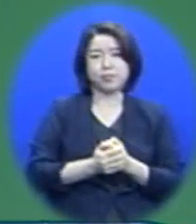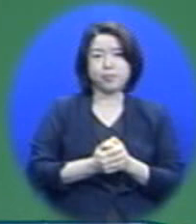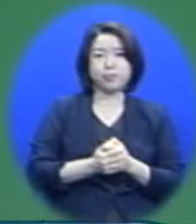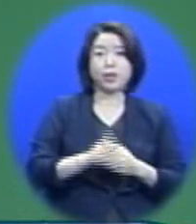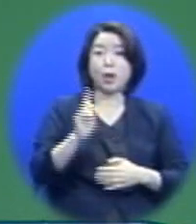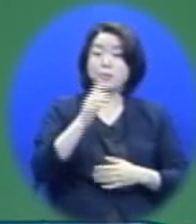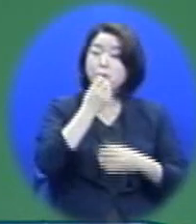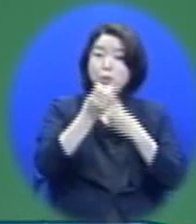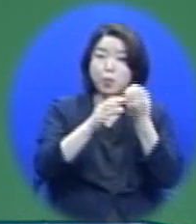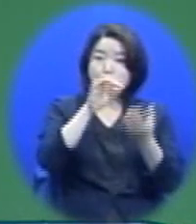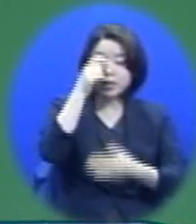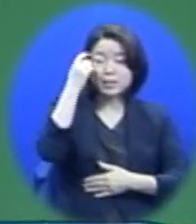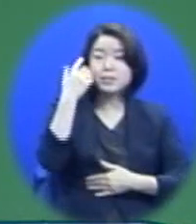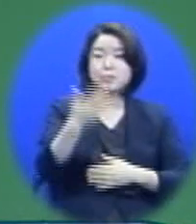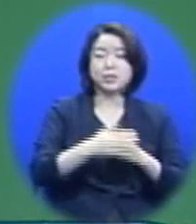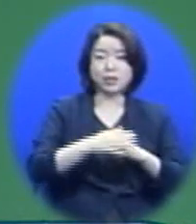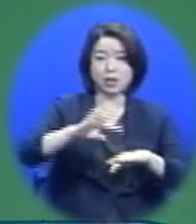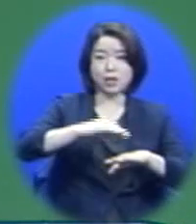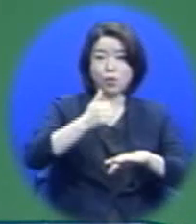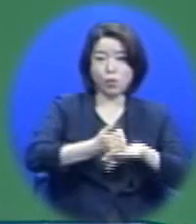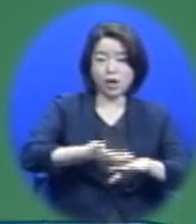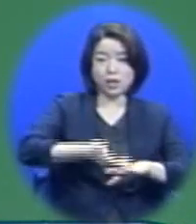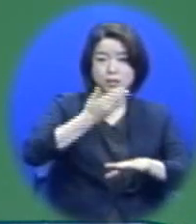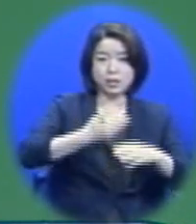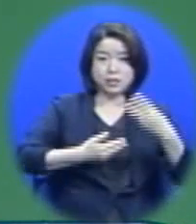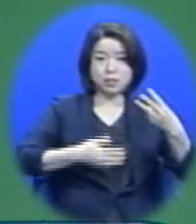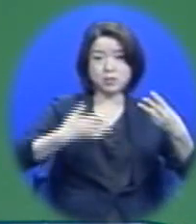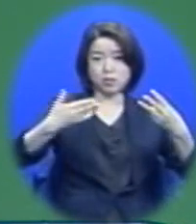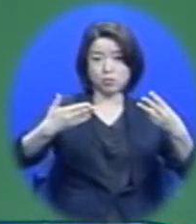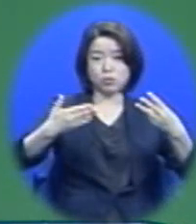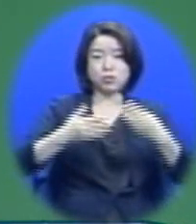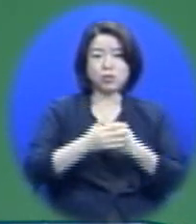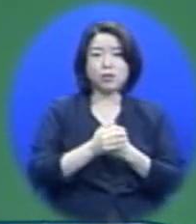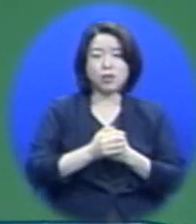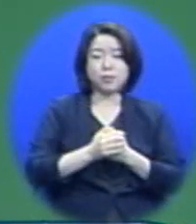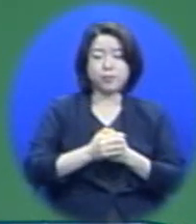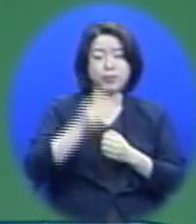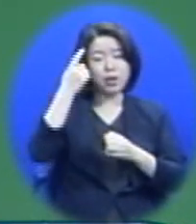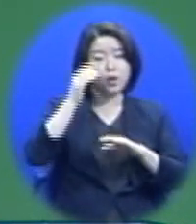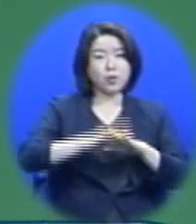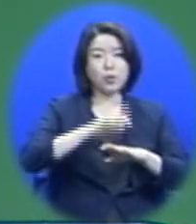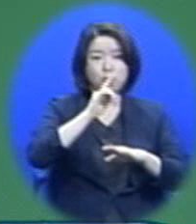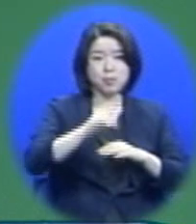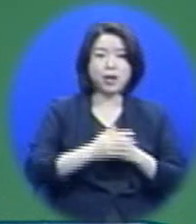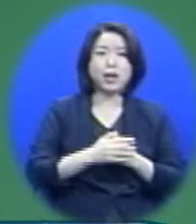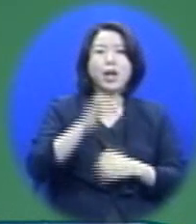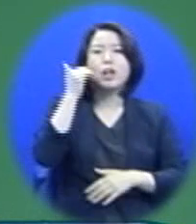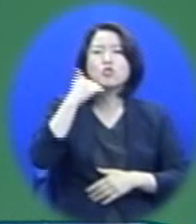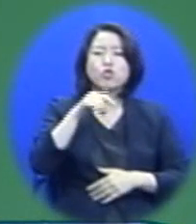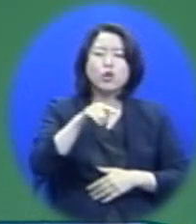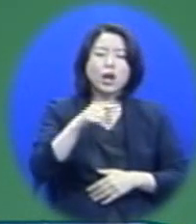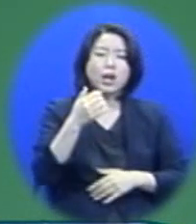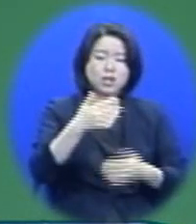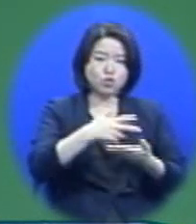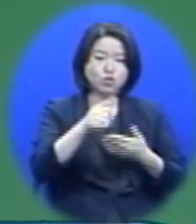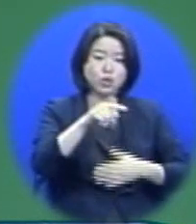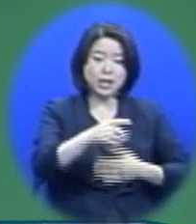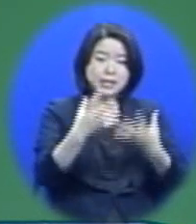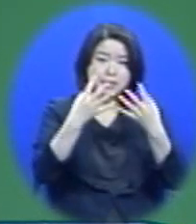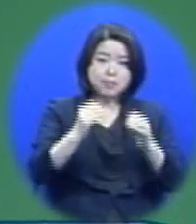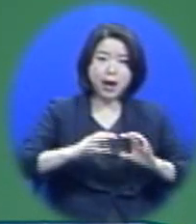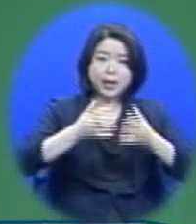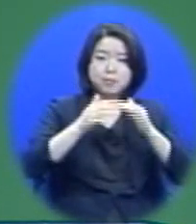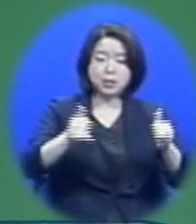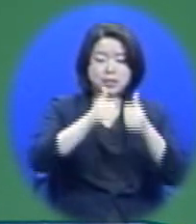뭘 고백했어요? 열왕기상 3장 9절에 솔로몬이 이렇게 말합니다. 누가 주의 이 많은 백성을 재판할